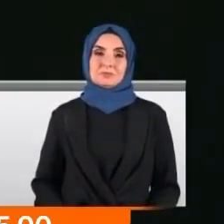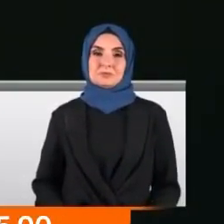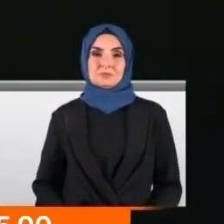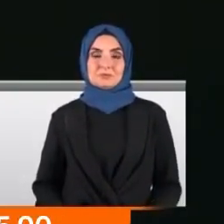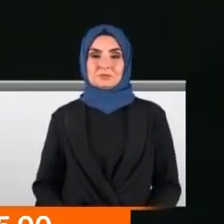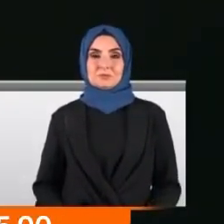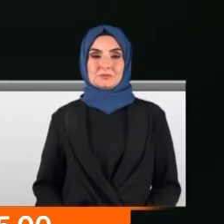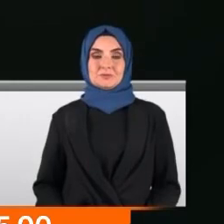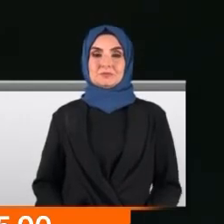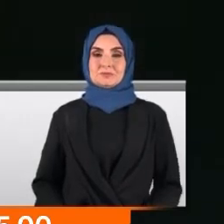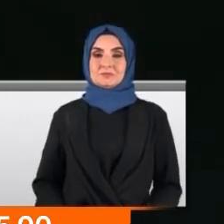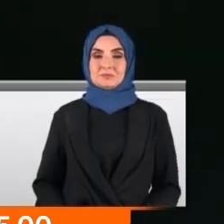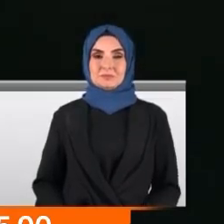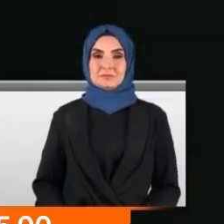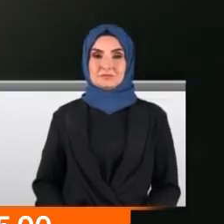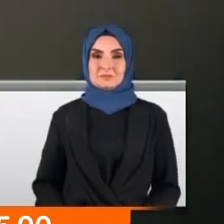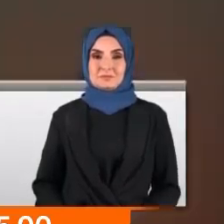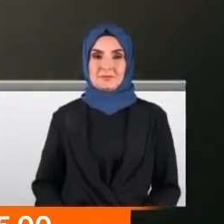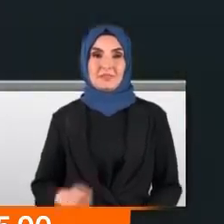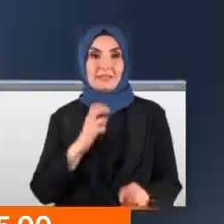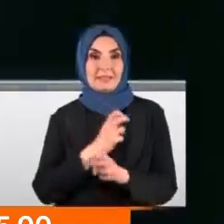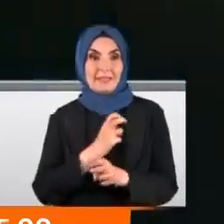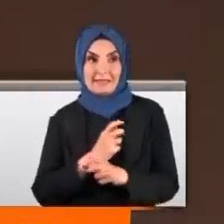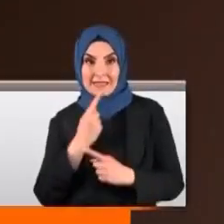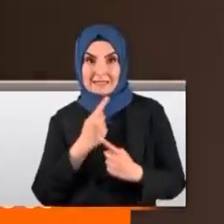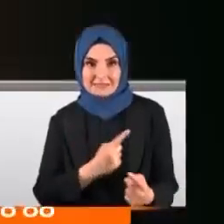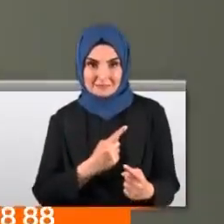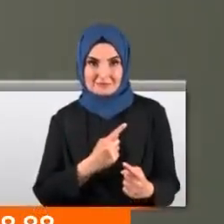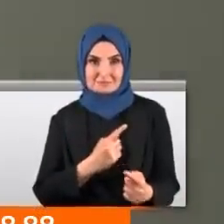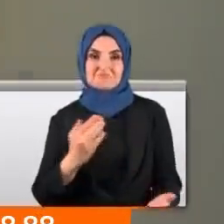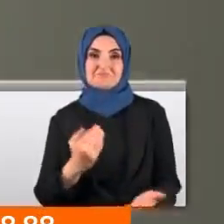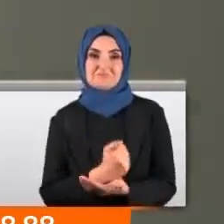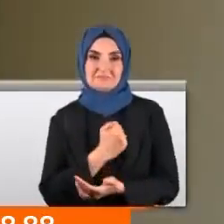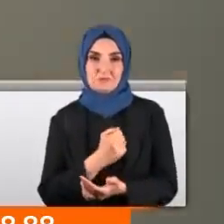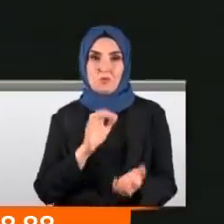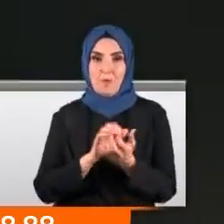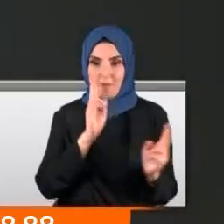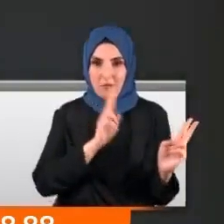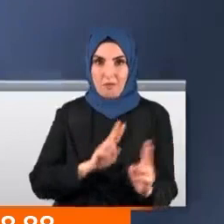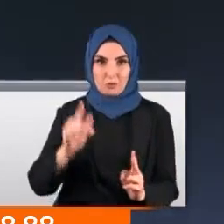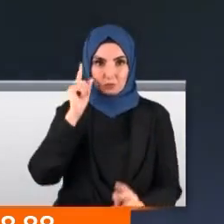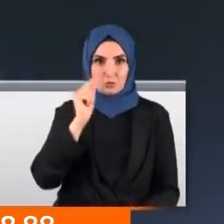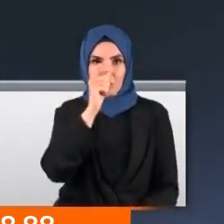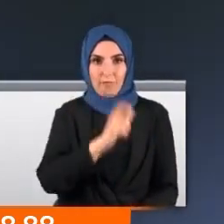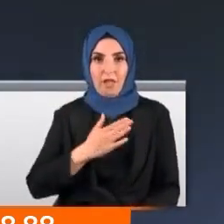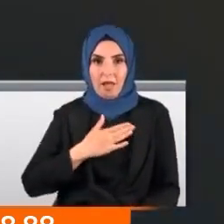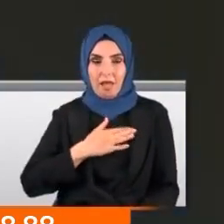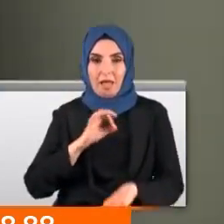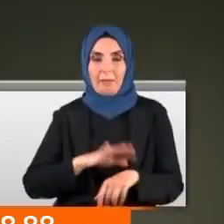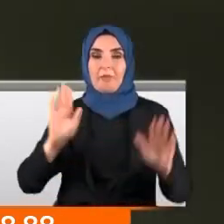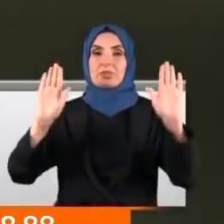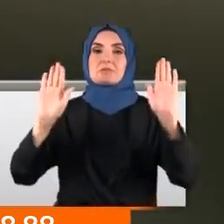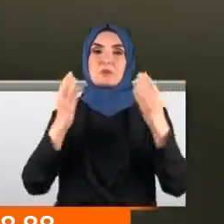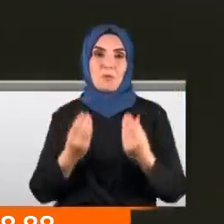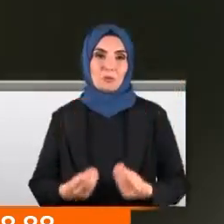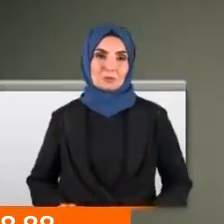here. Come here when the dog comes in, mate. Tehdit işe yaradı, köpeği gören şüpheli bir an bile tereddüt etmeden teslim oldu. Straight down, hands behind your